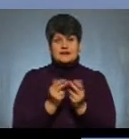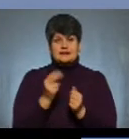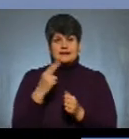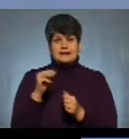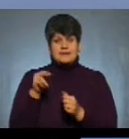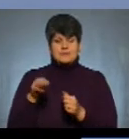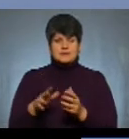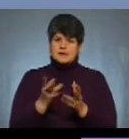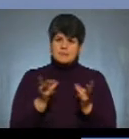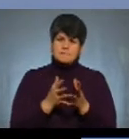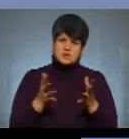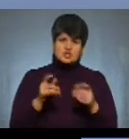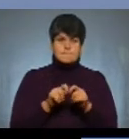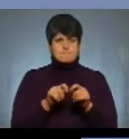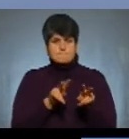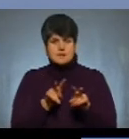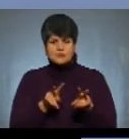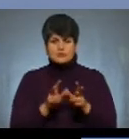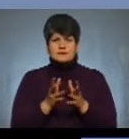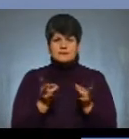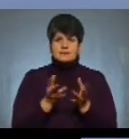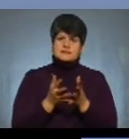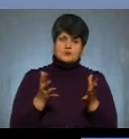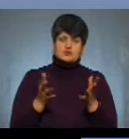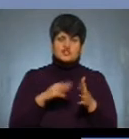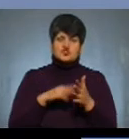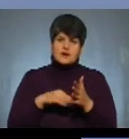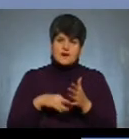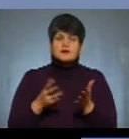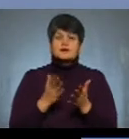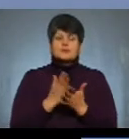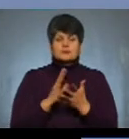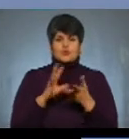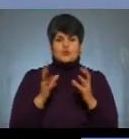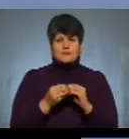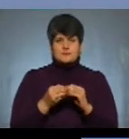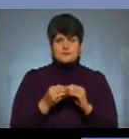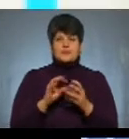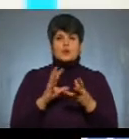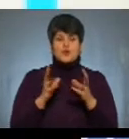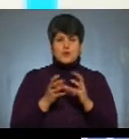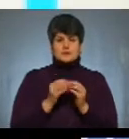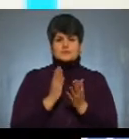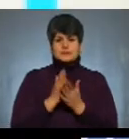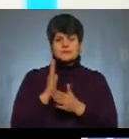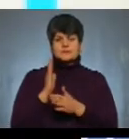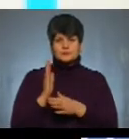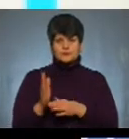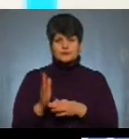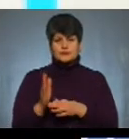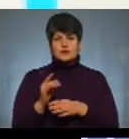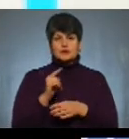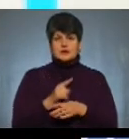кількості ДТП? Чи потрібно більше патрульних, чи потрібно збільшувати штрафи? Який це має бути комплекс дій? Комплекс дій повинен